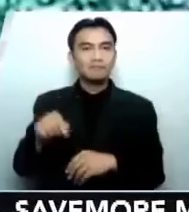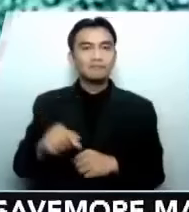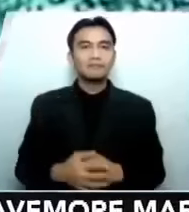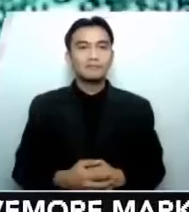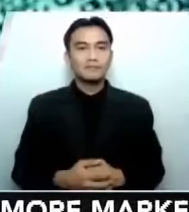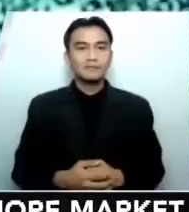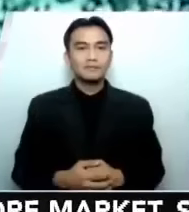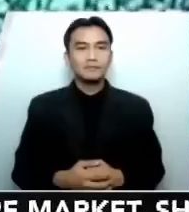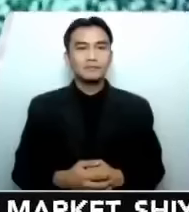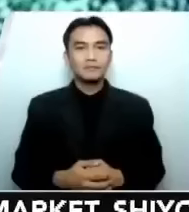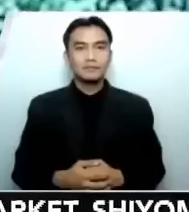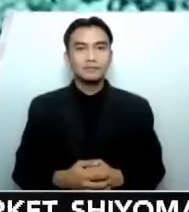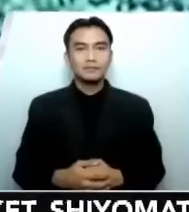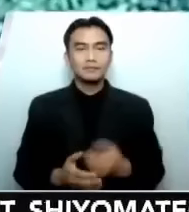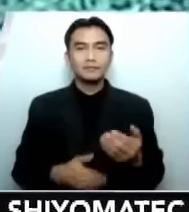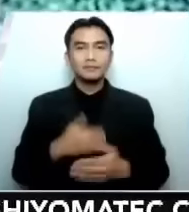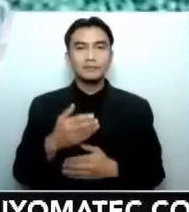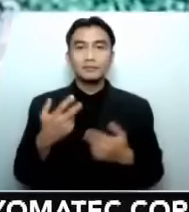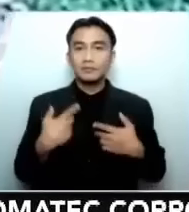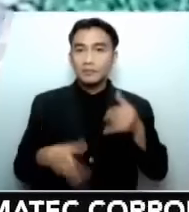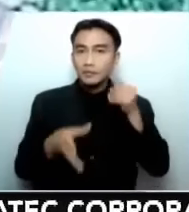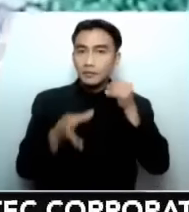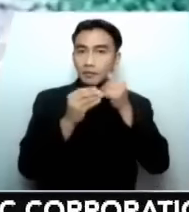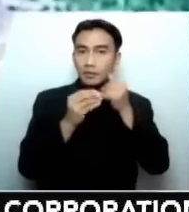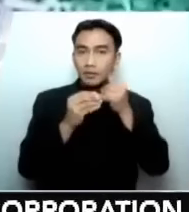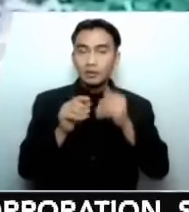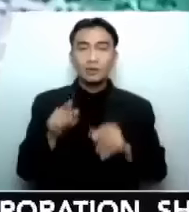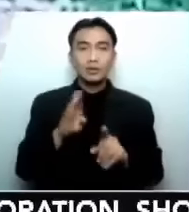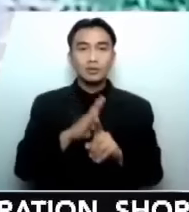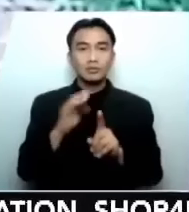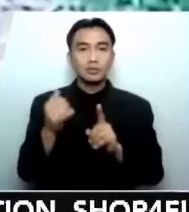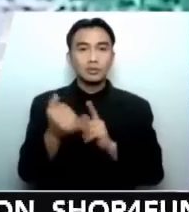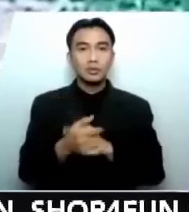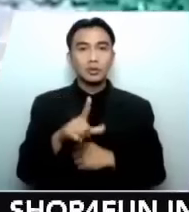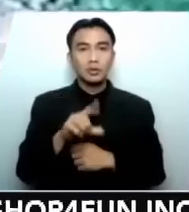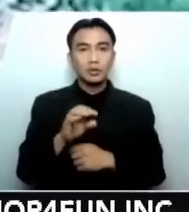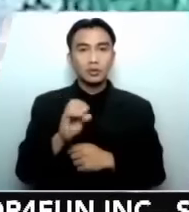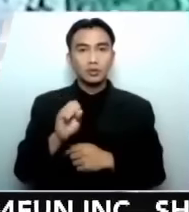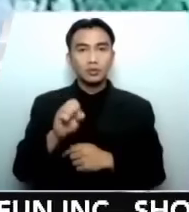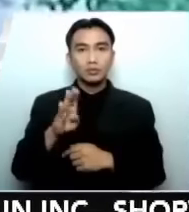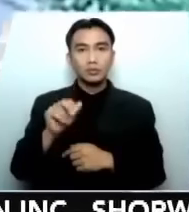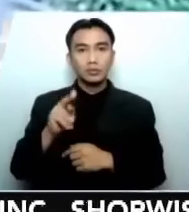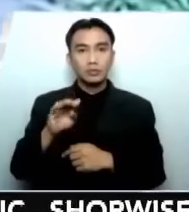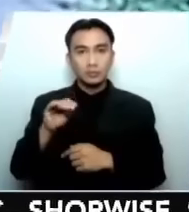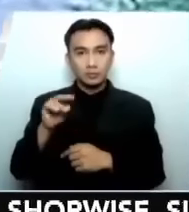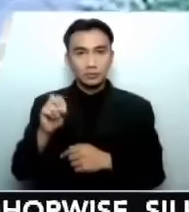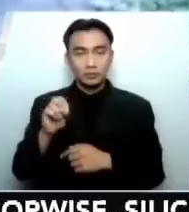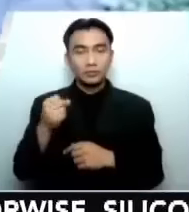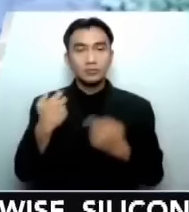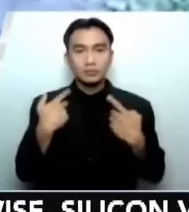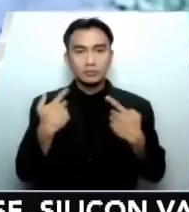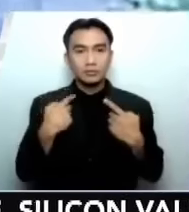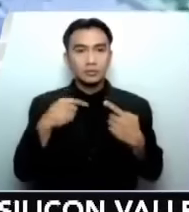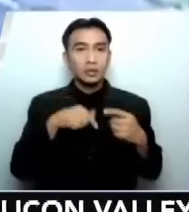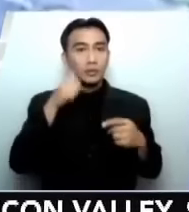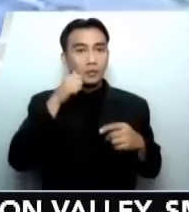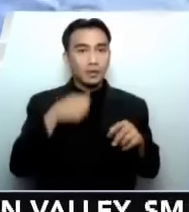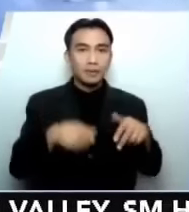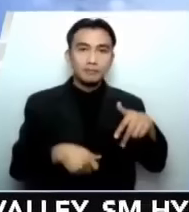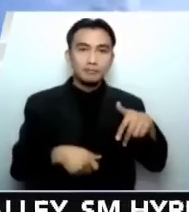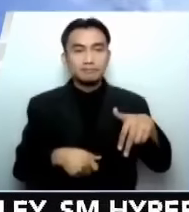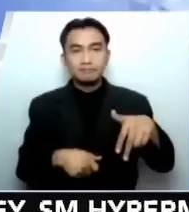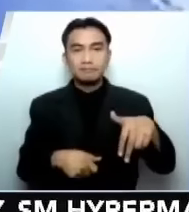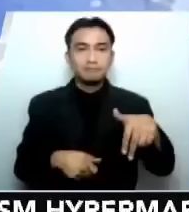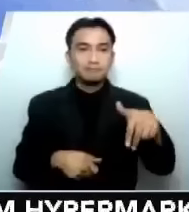Sa kuha ng CCTV ng Barangay Maahas, Los Baños, Laguna, makikita ang babaeng ito na naglalakad sa Maahas Road na boundary na